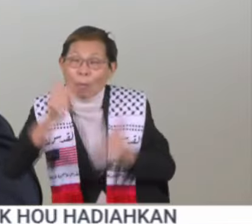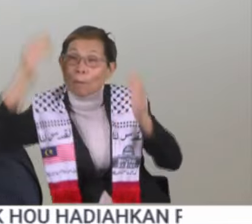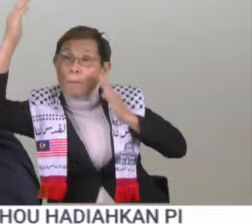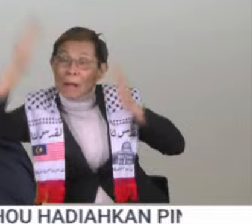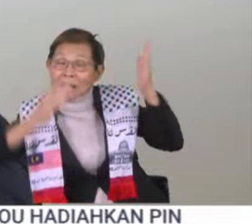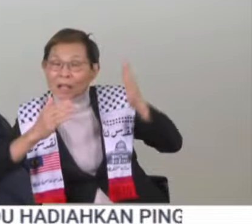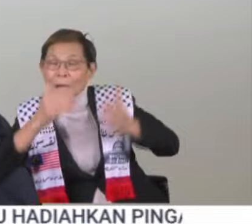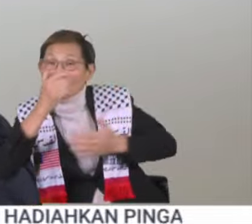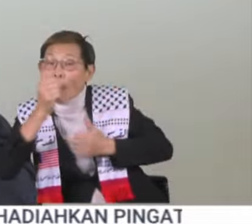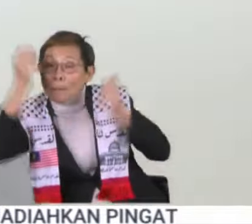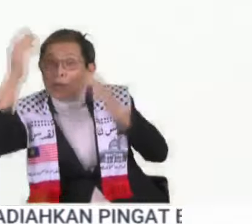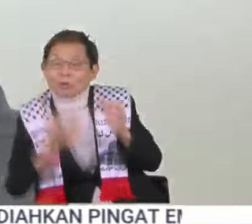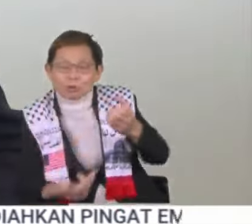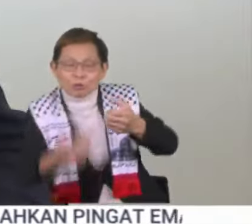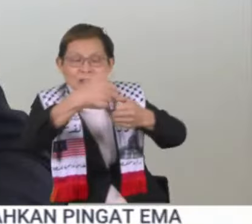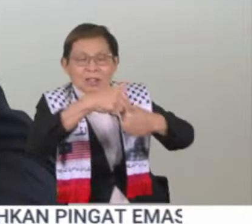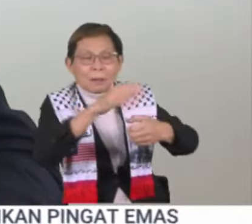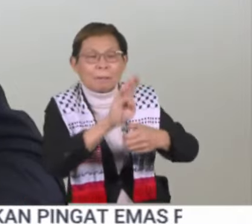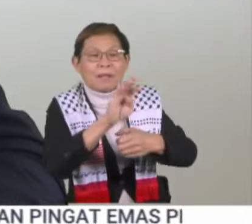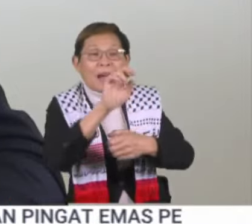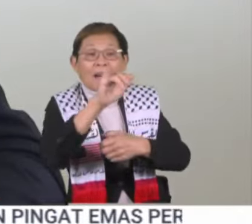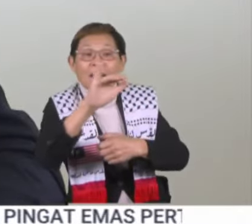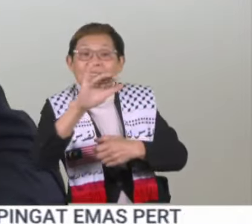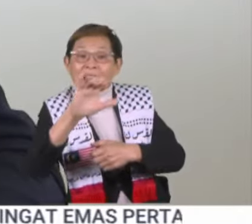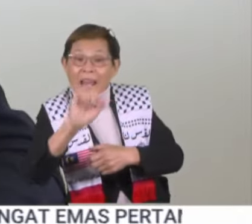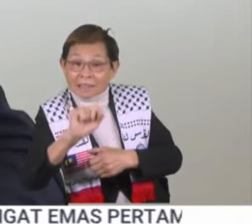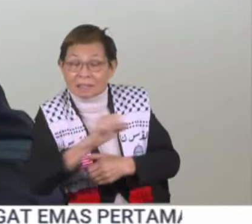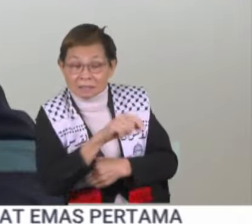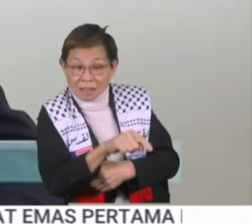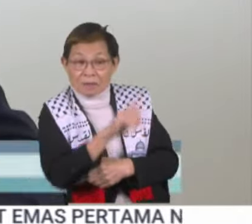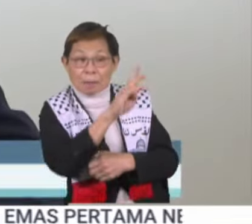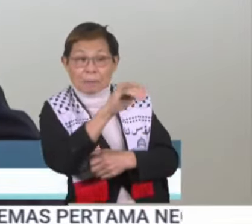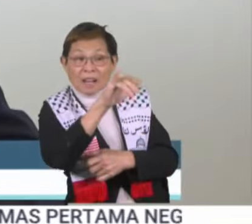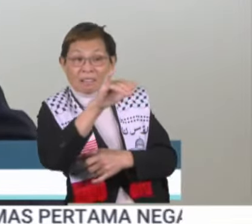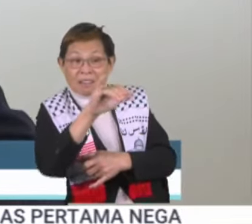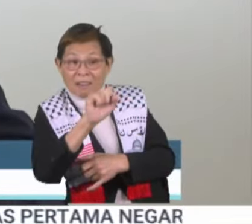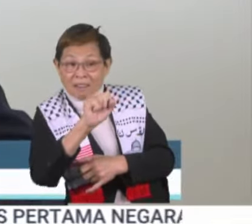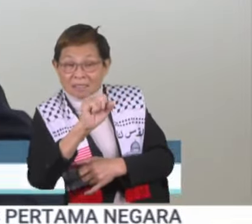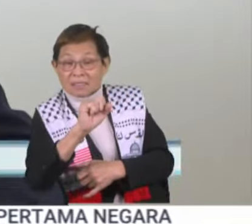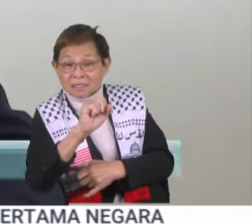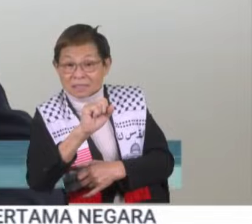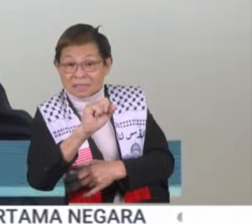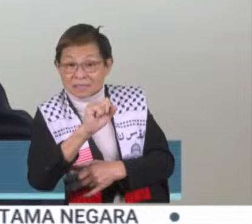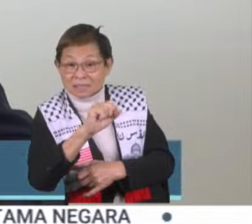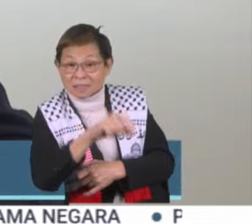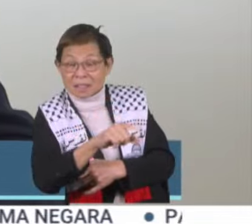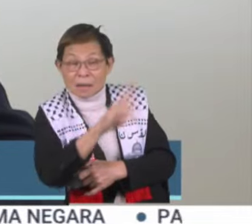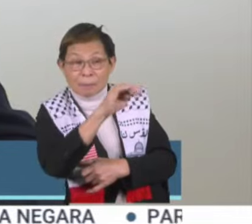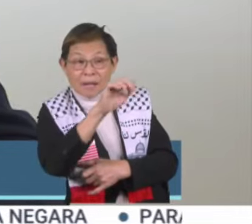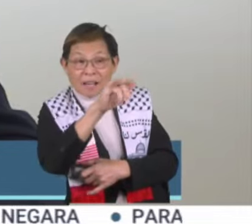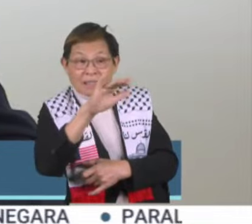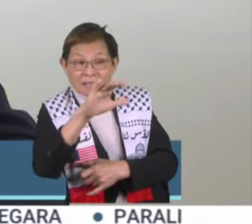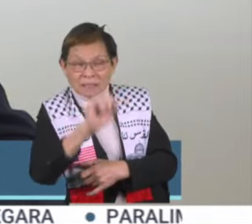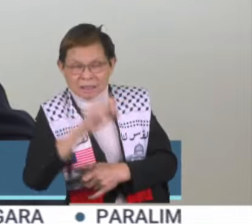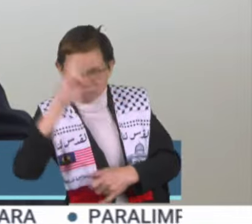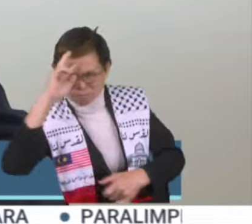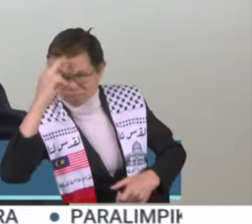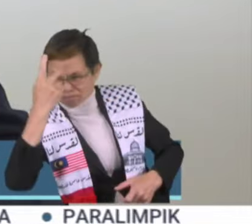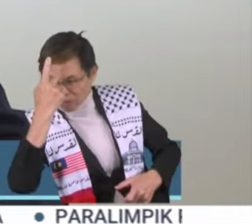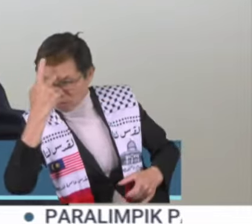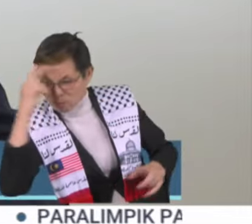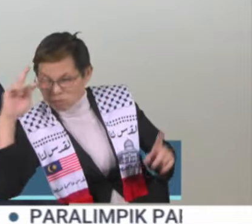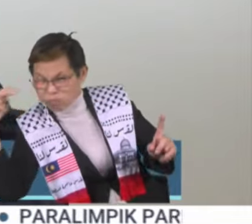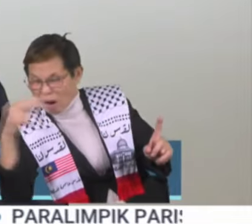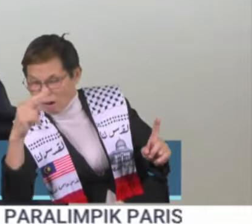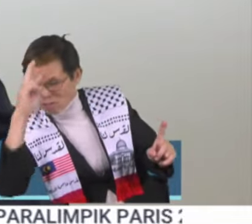Malaysia untuk menyertai BRICS. And BRICS is not just because there is this misperception that you know,